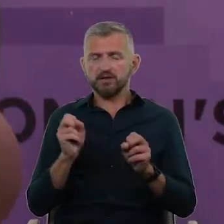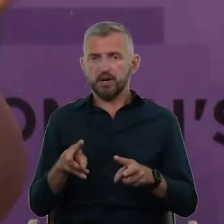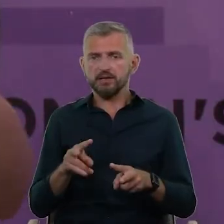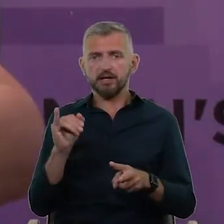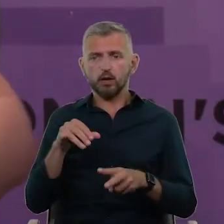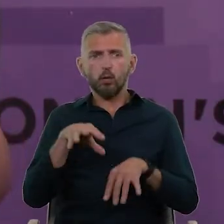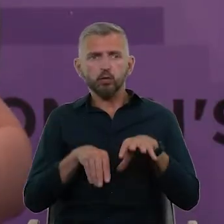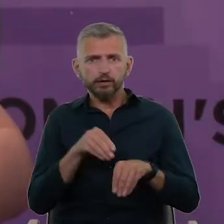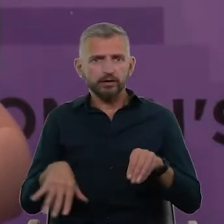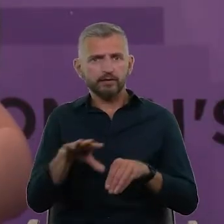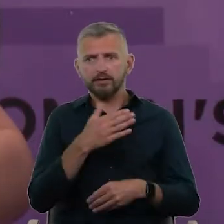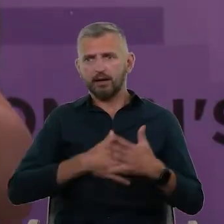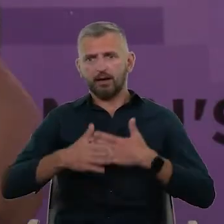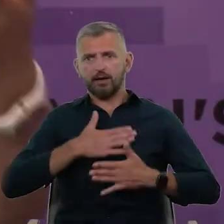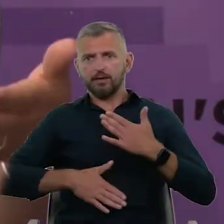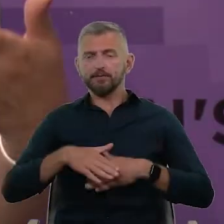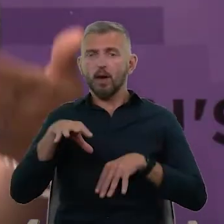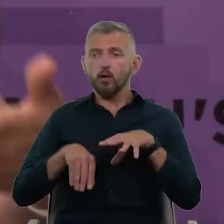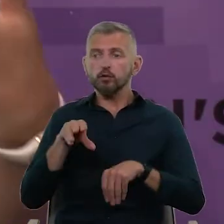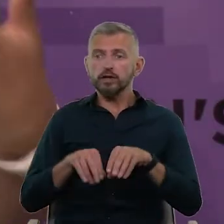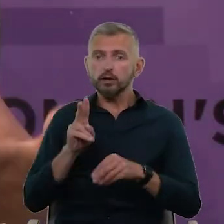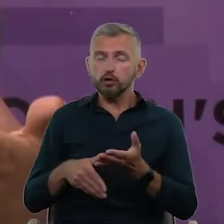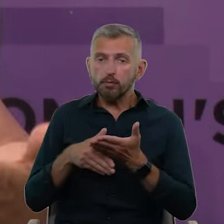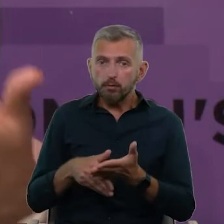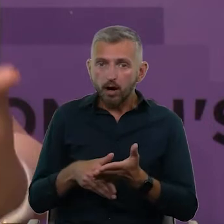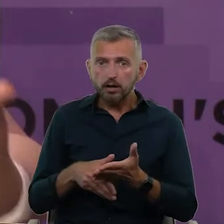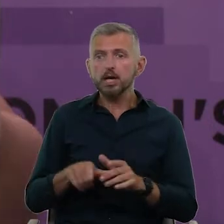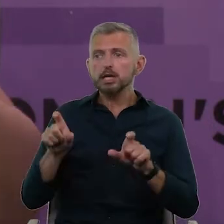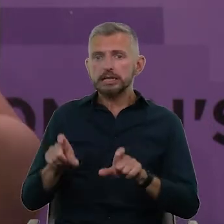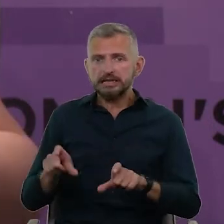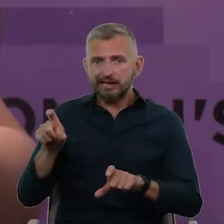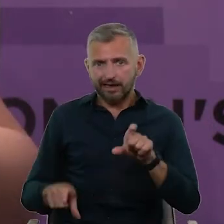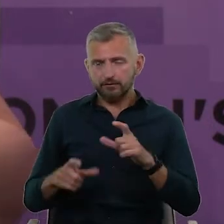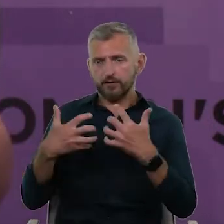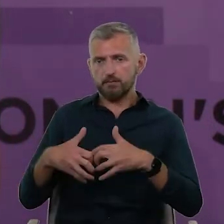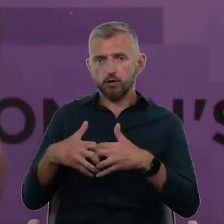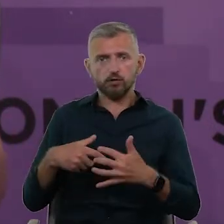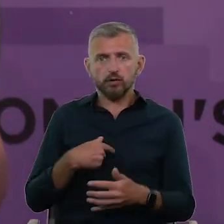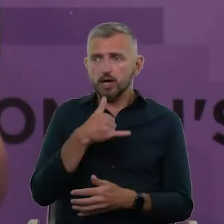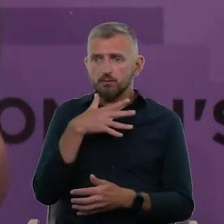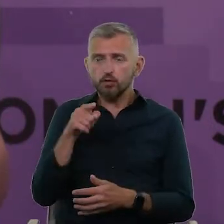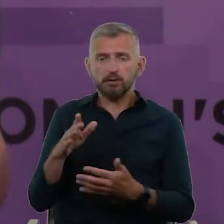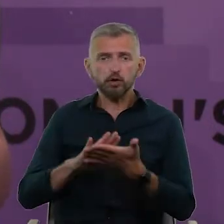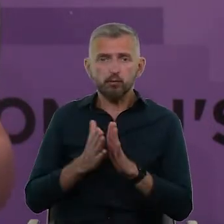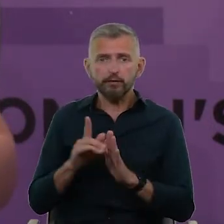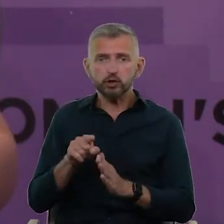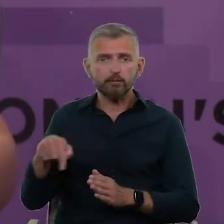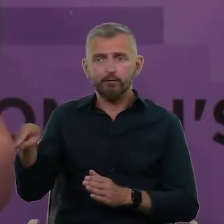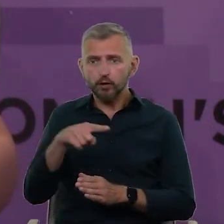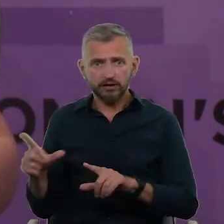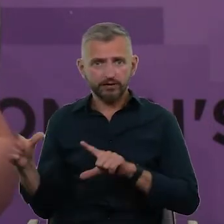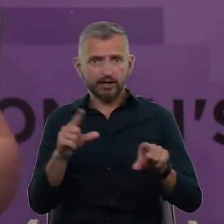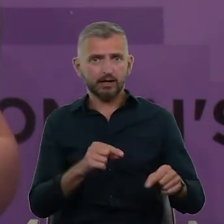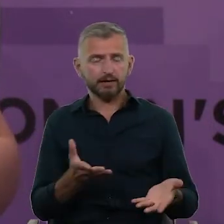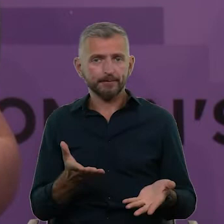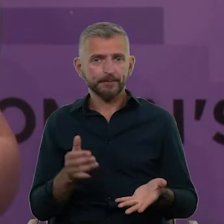і сусіди всі радіють. А сусіди, які допомагали, вони сидять у Краматорську, і я не можу з ними домовитися, щоб вони